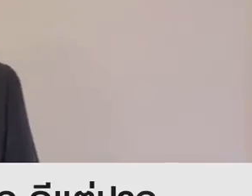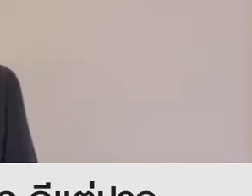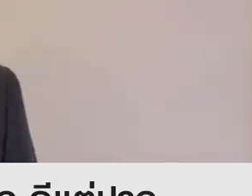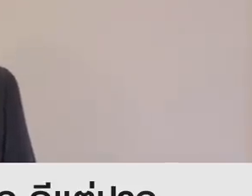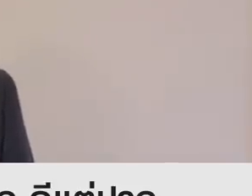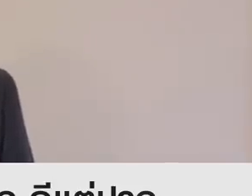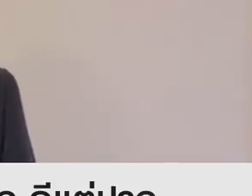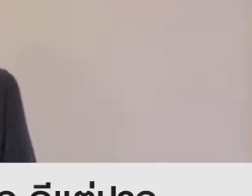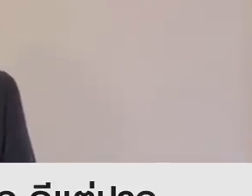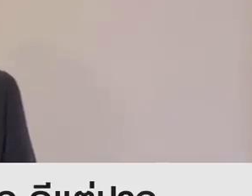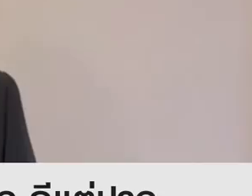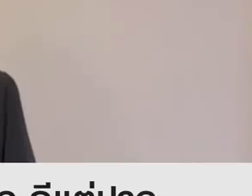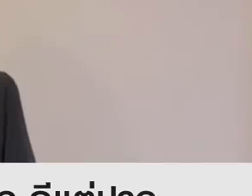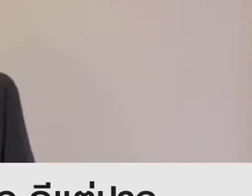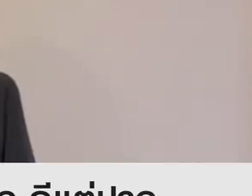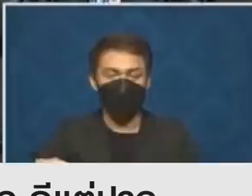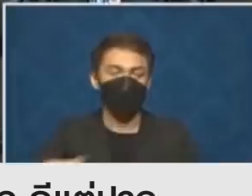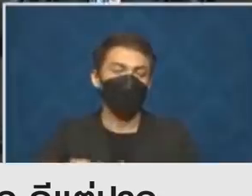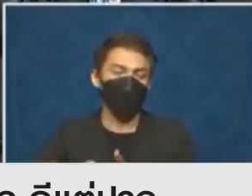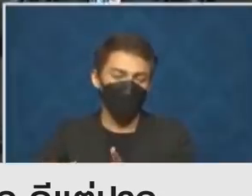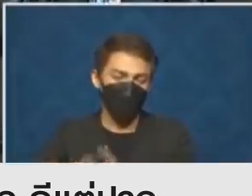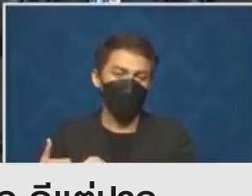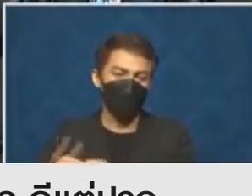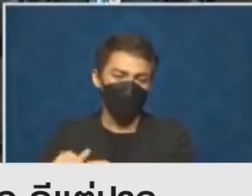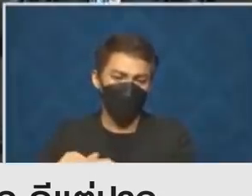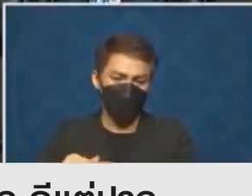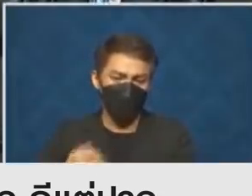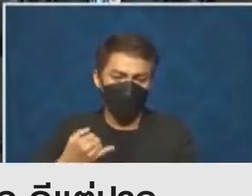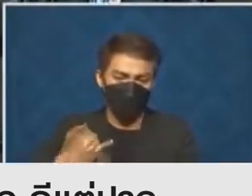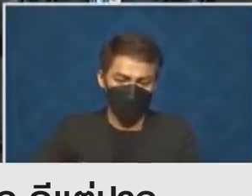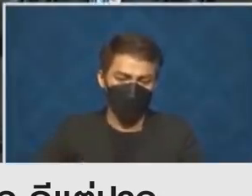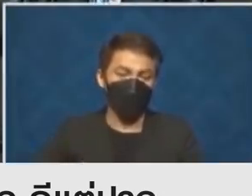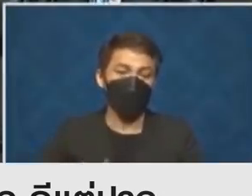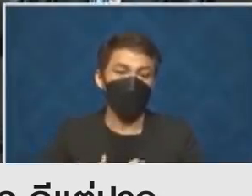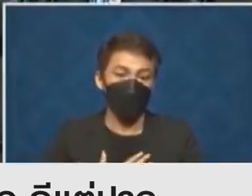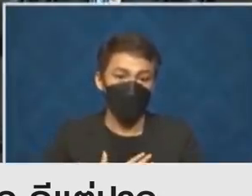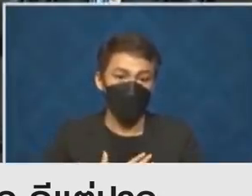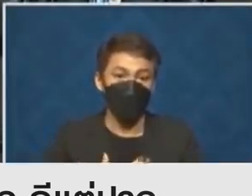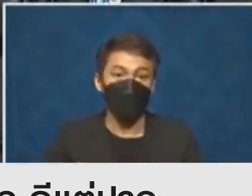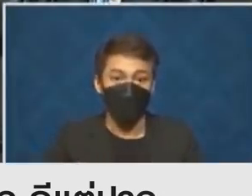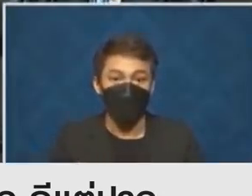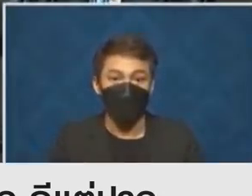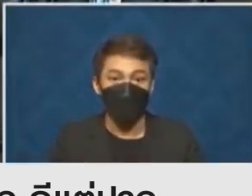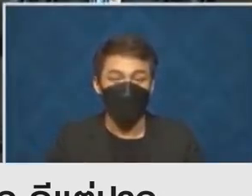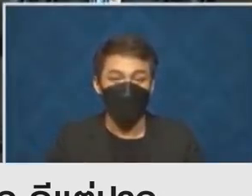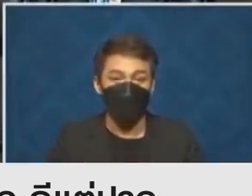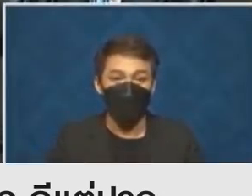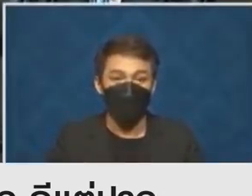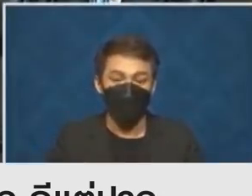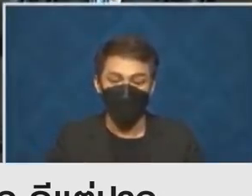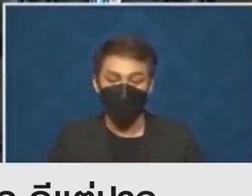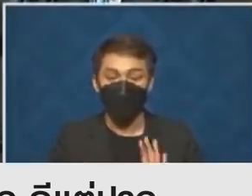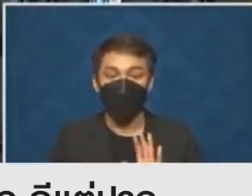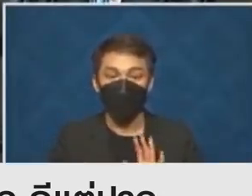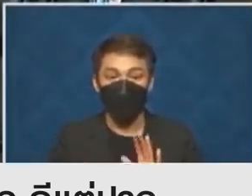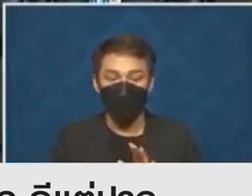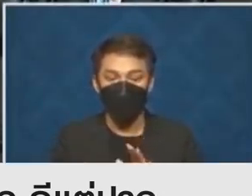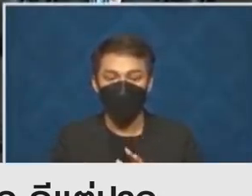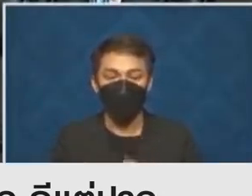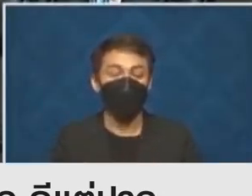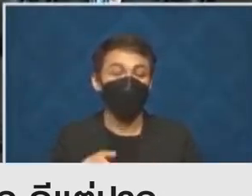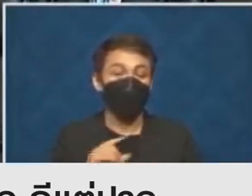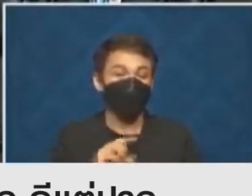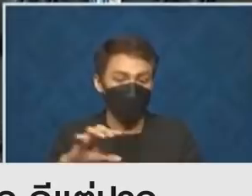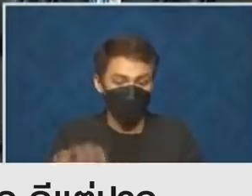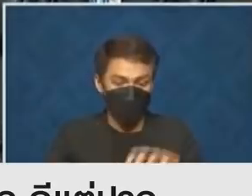อแล้วก็มาเล่นการเมืองเป็นนักการเมืองด้วยเนี่ยนะครับก็นี่ฮะพอฟัดพอเวียงกันแล้วครับแล้วก็คุณหมอวรงก็ชี้ให้คุณหม